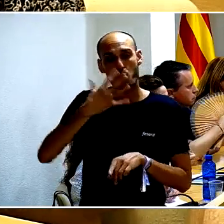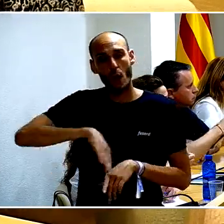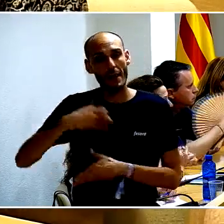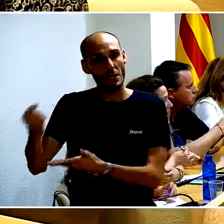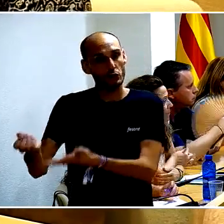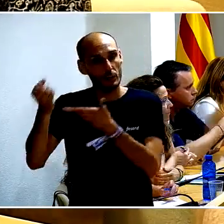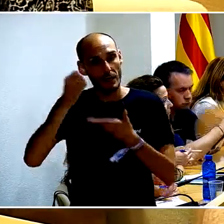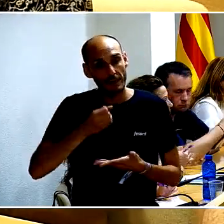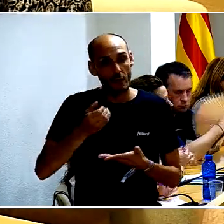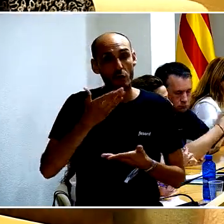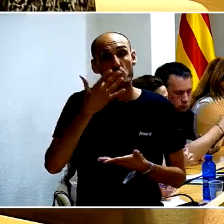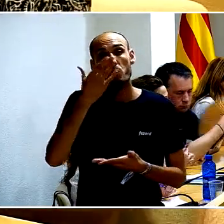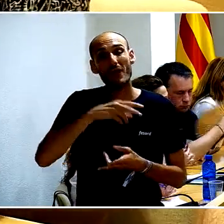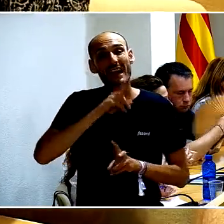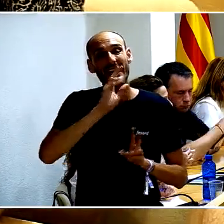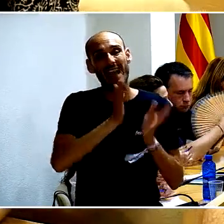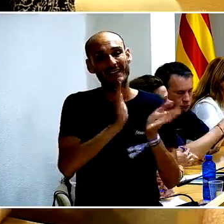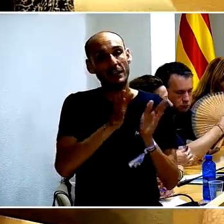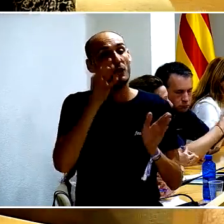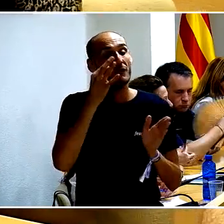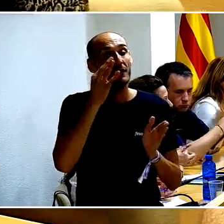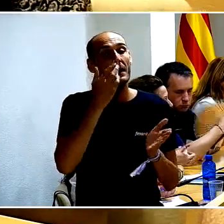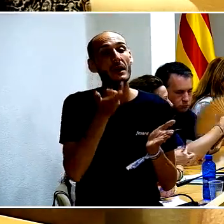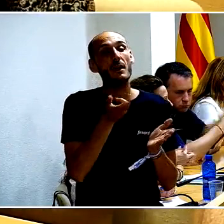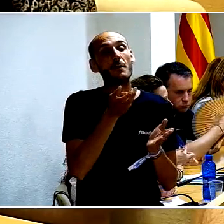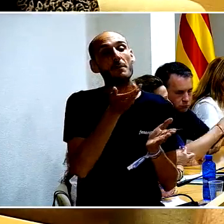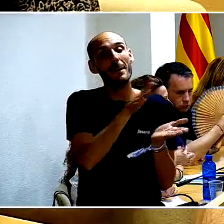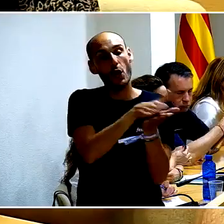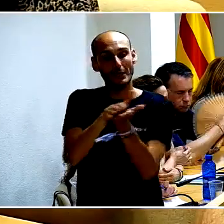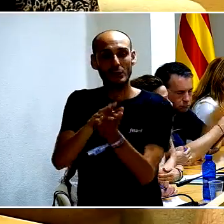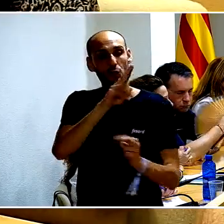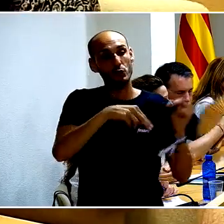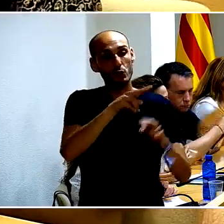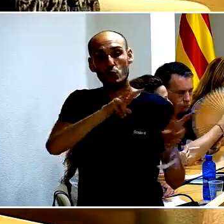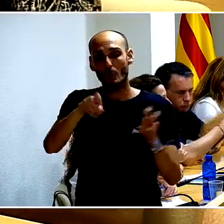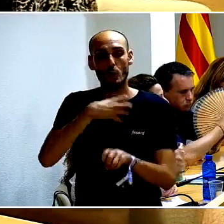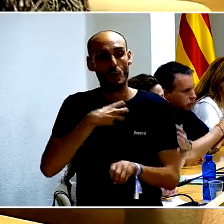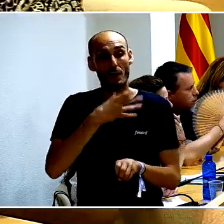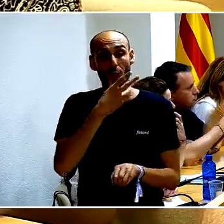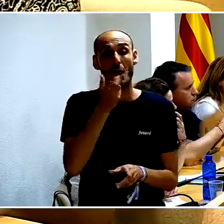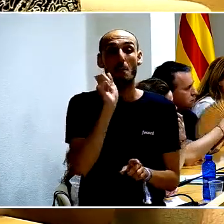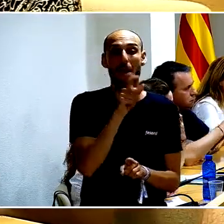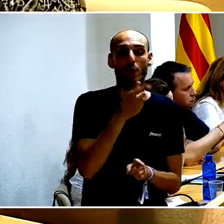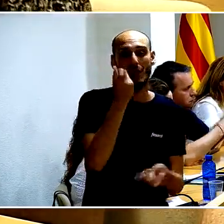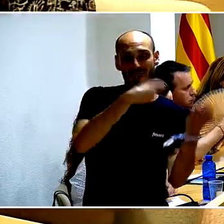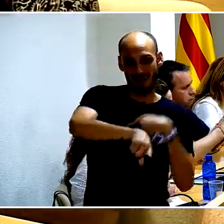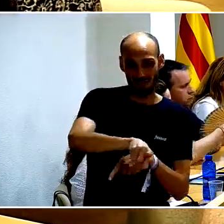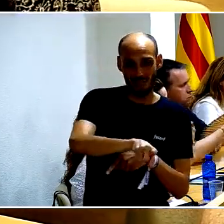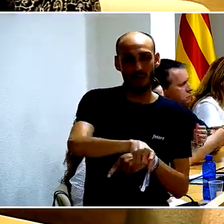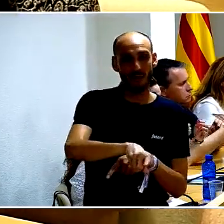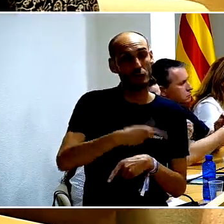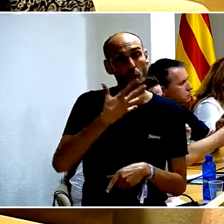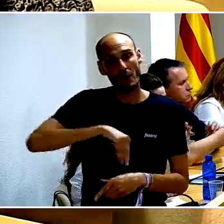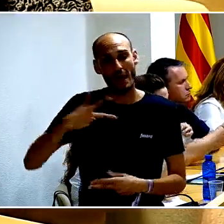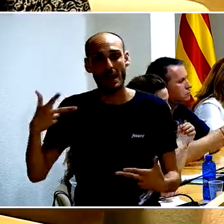limitacions si no pogueren fer nínxols, perquè en Paiporta els nínxols se venen i que això pogués ser una limitació per a fer-les en la subvenció de la Diputació, però no ho